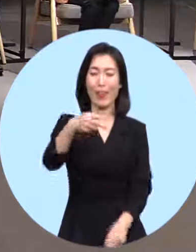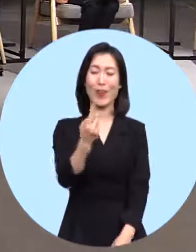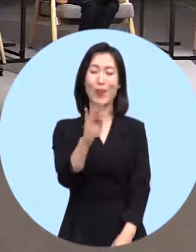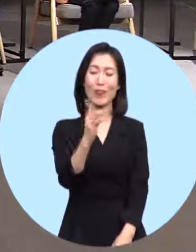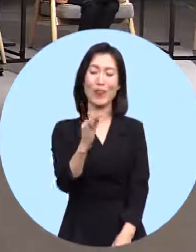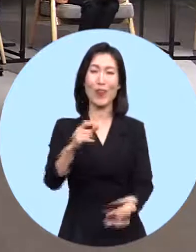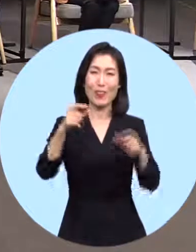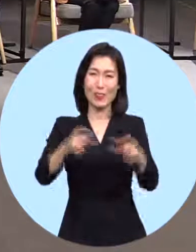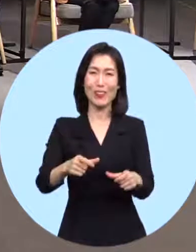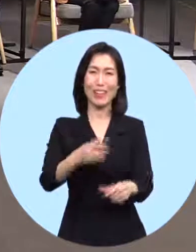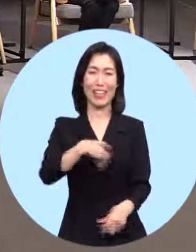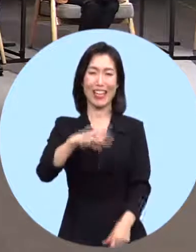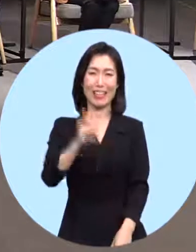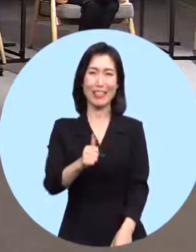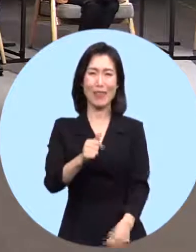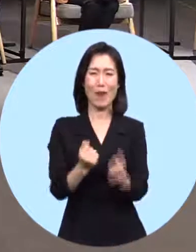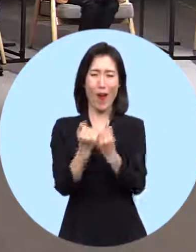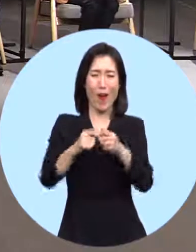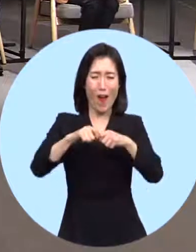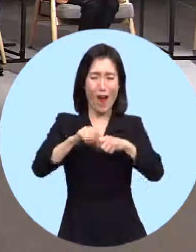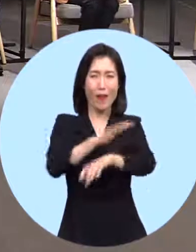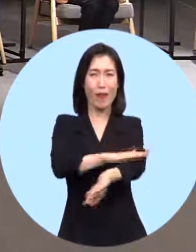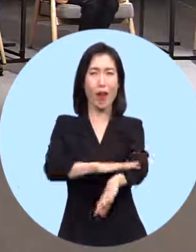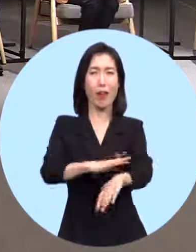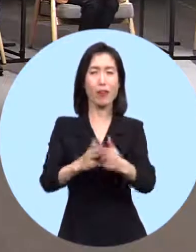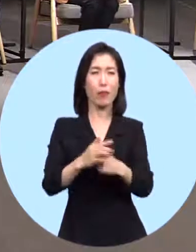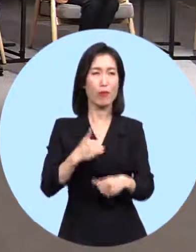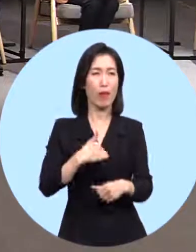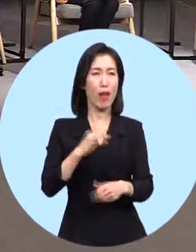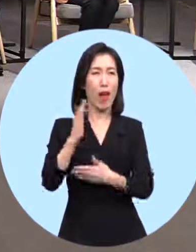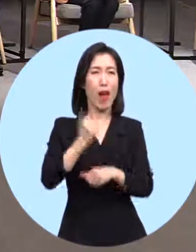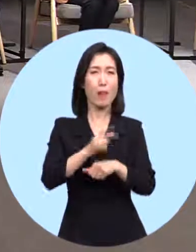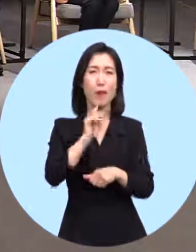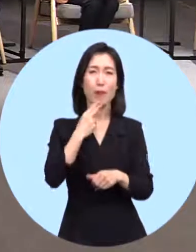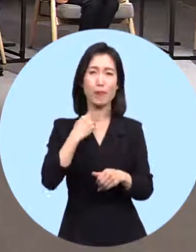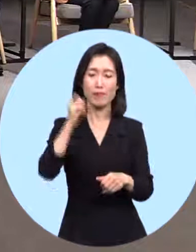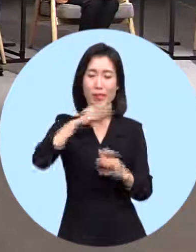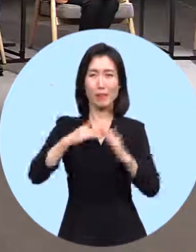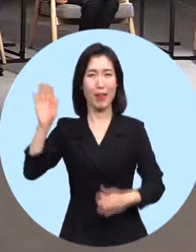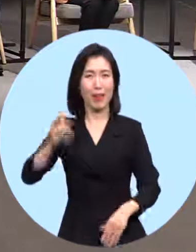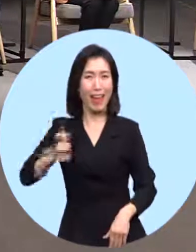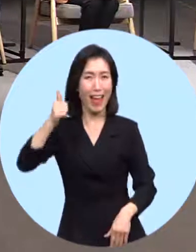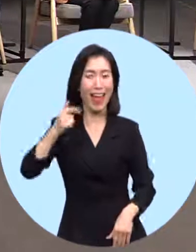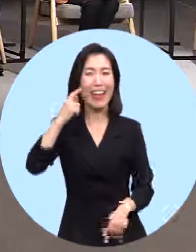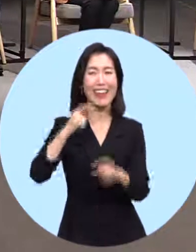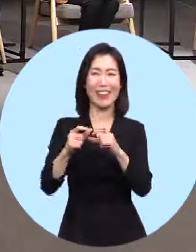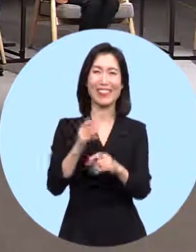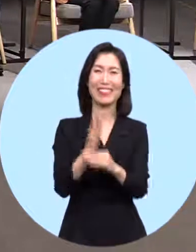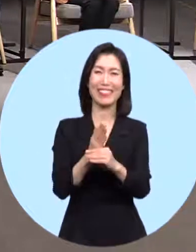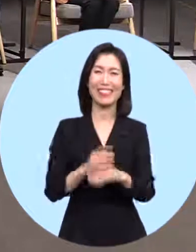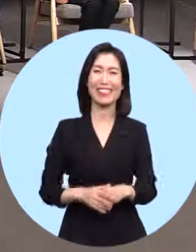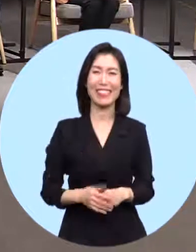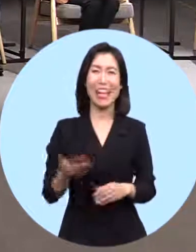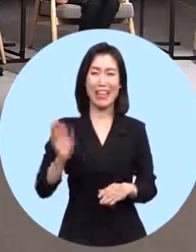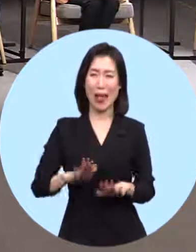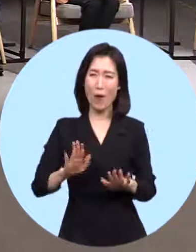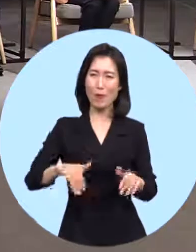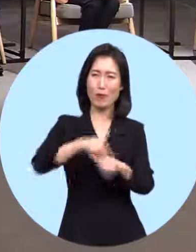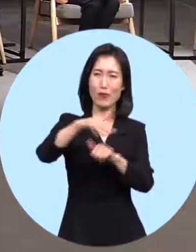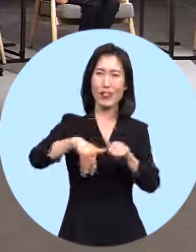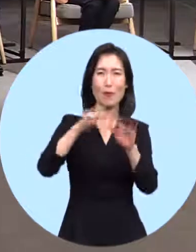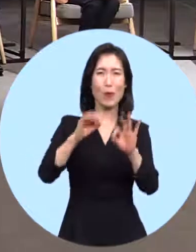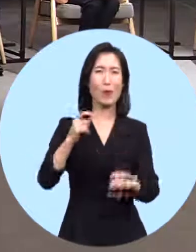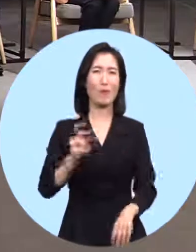해주셔서 저는 그냥 가야 되나? 예, 그런 고민도 하고 있습니다. 그래서 사실 보니까 오늘 좀 그래도 딱딱한